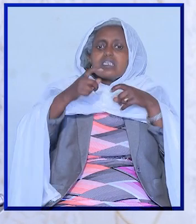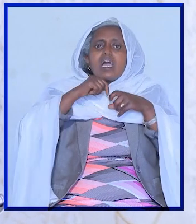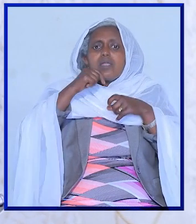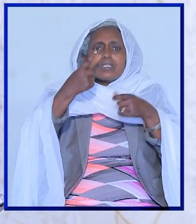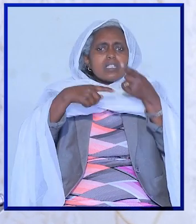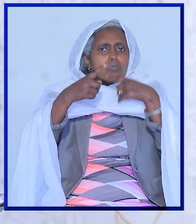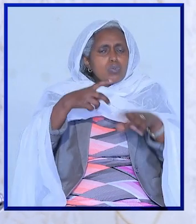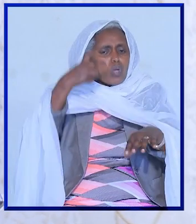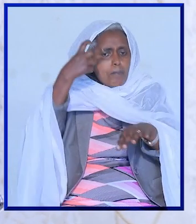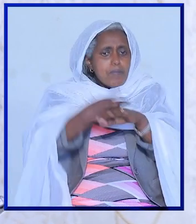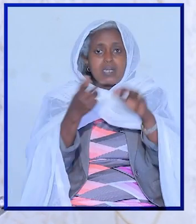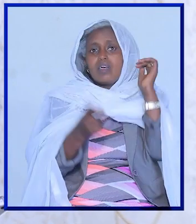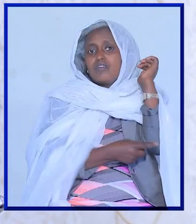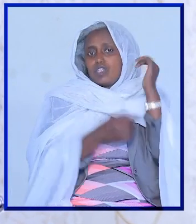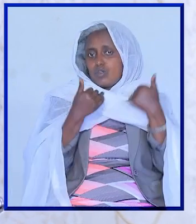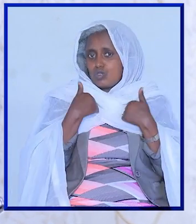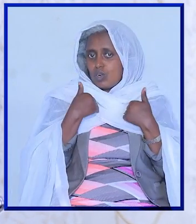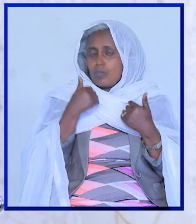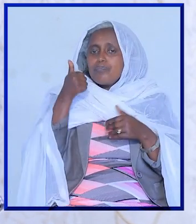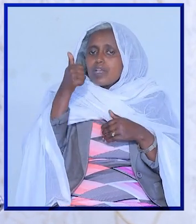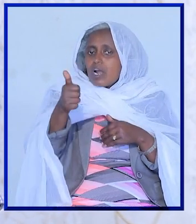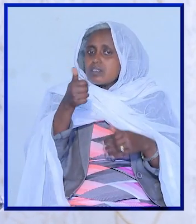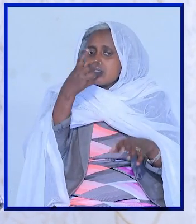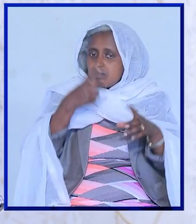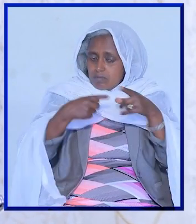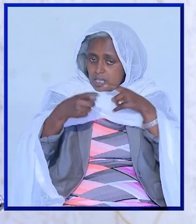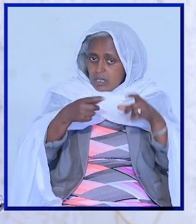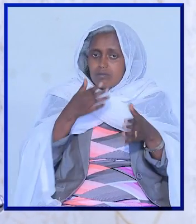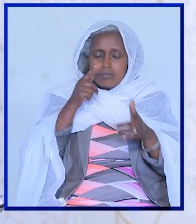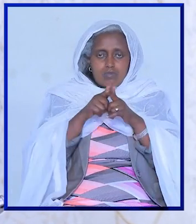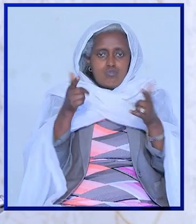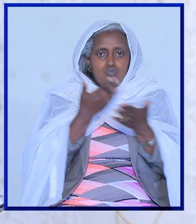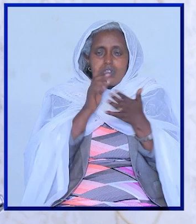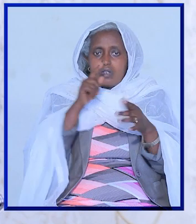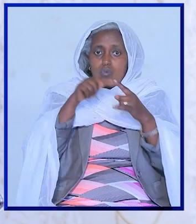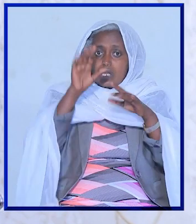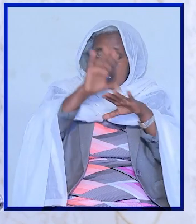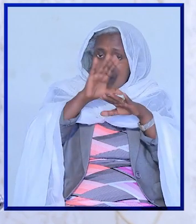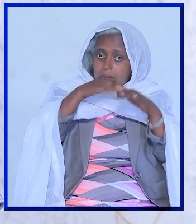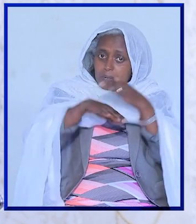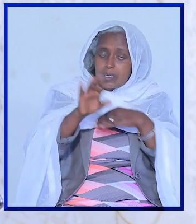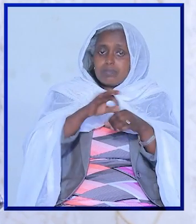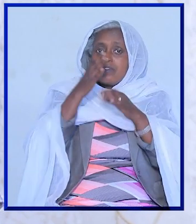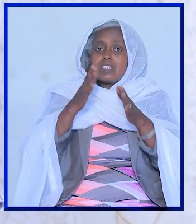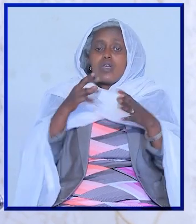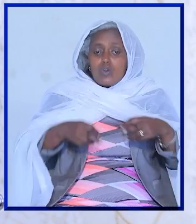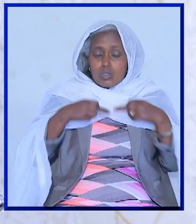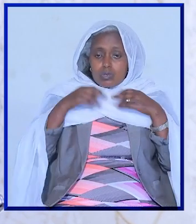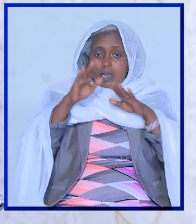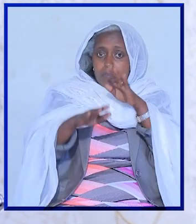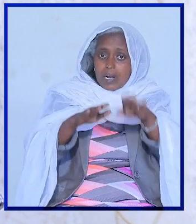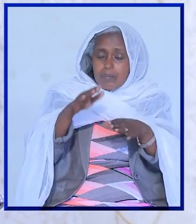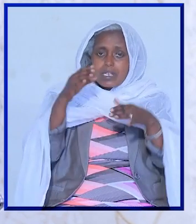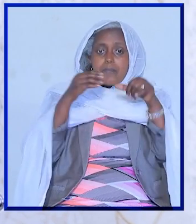የሚመጡ ከባድ ፈተናዎች አሉ። ራስን መግዛት ትልቁ ነገር ነው። ወደ ገዳም ለመግባትም መንፈሳዊ ህይወትንም ለማራመድ በክርስትናውም